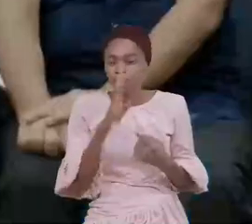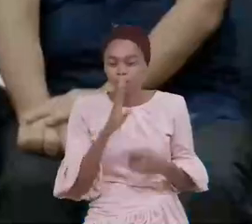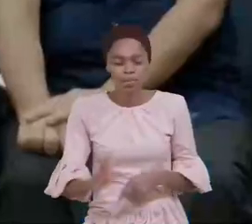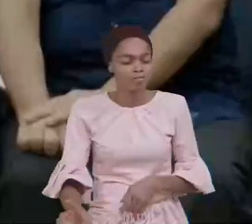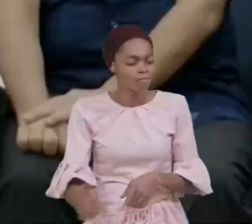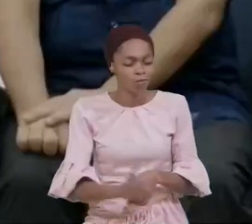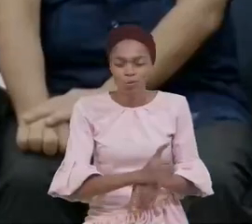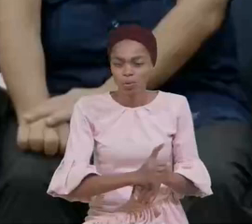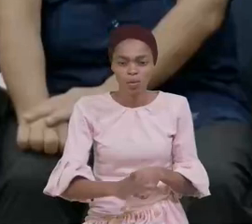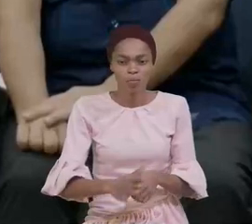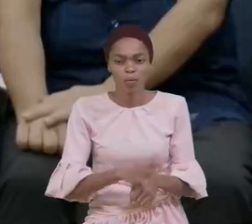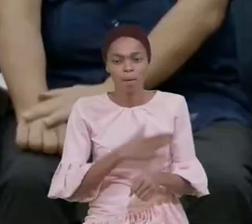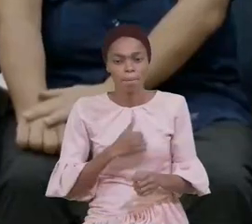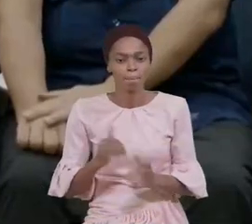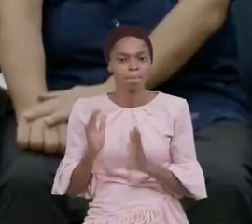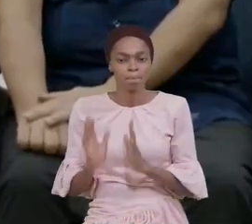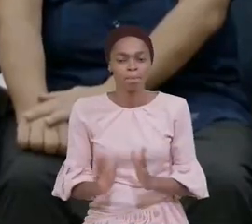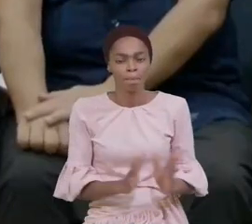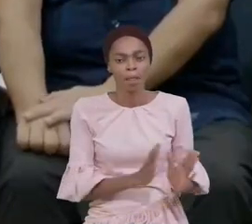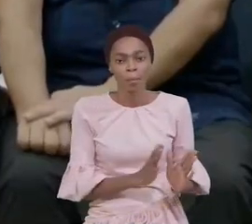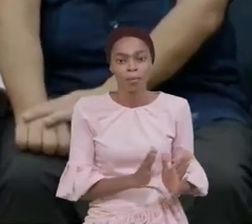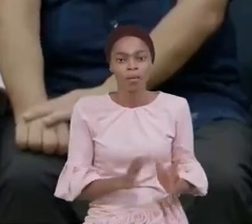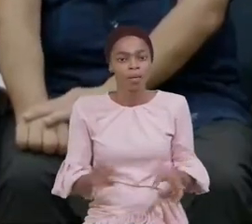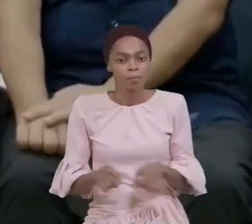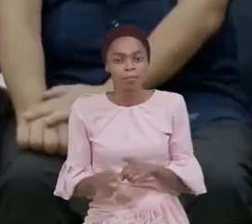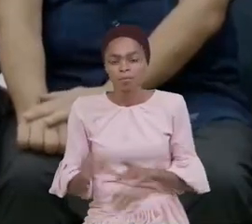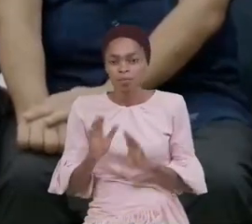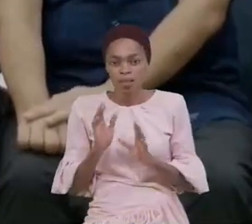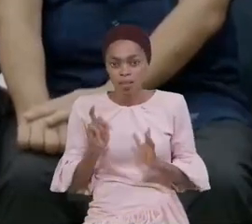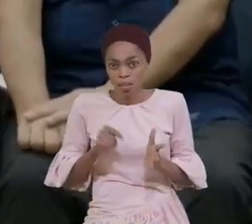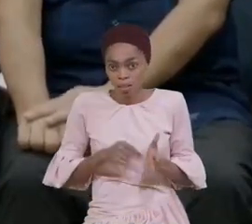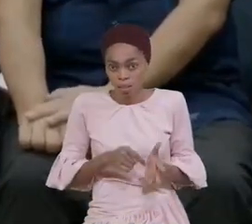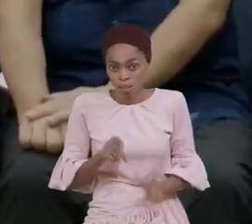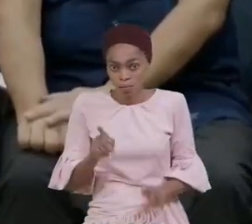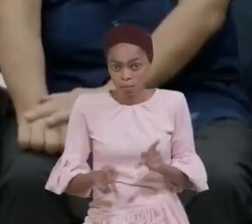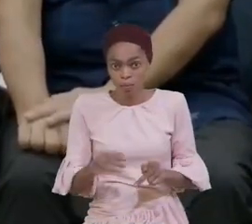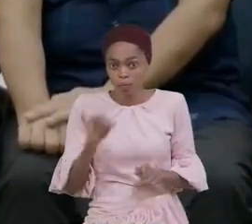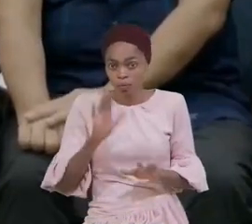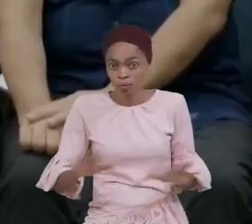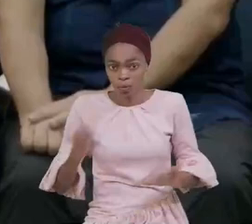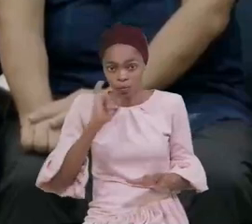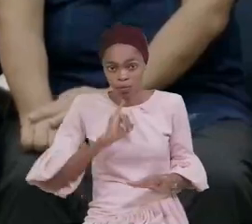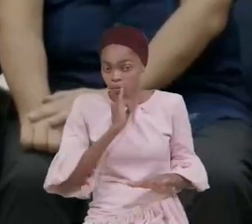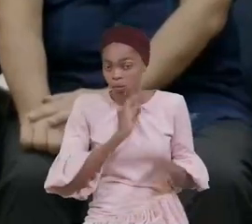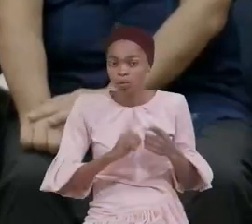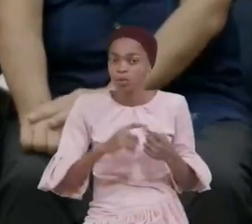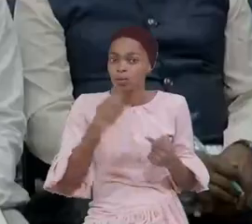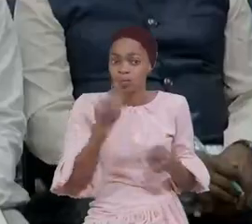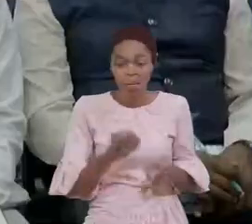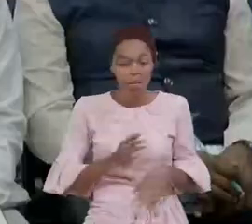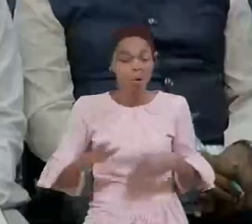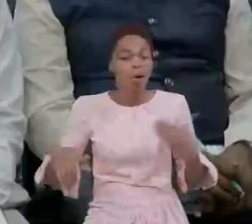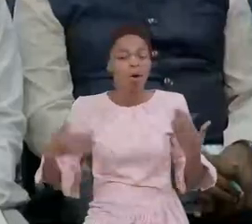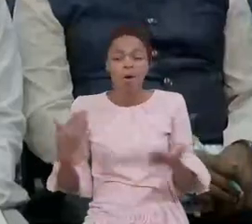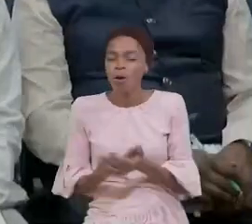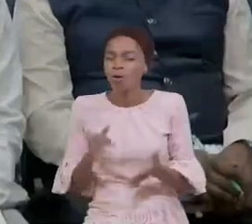des gens prêts, des gens préparés, des gens, ces enfants d'Israël, pour dire que tout ce